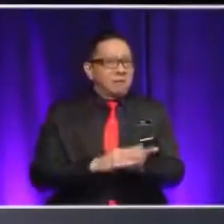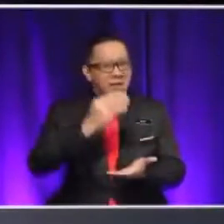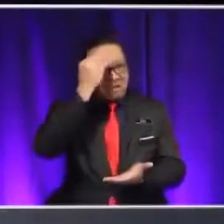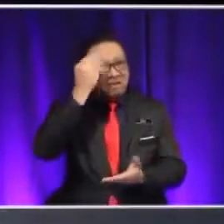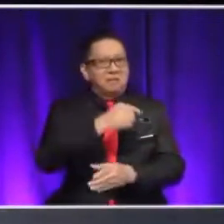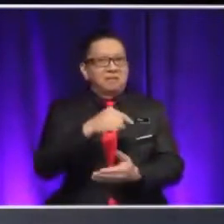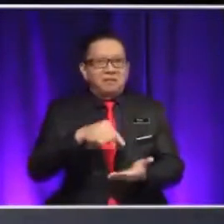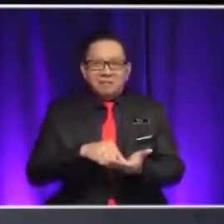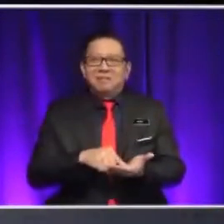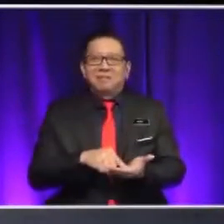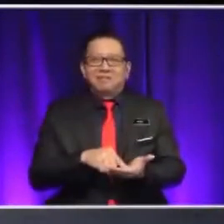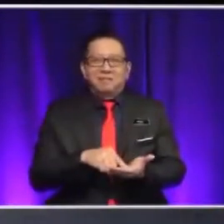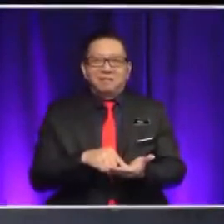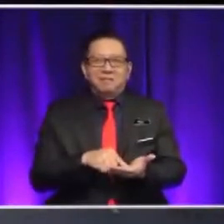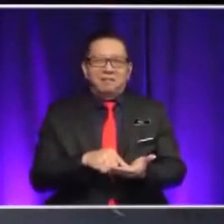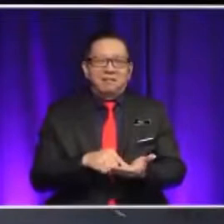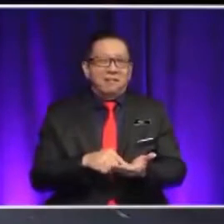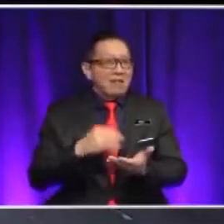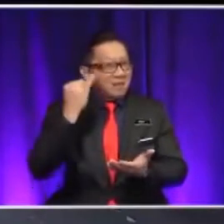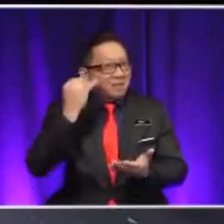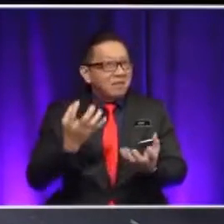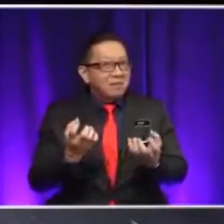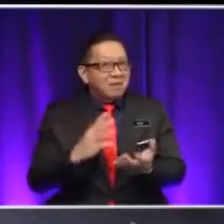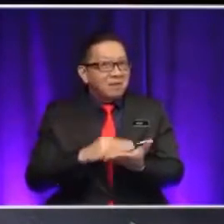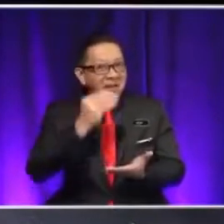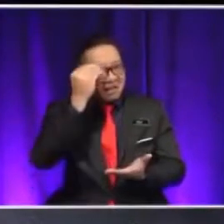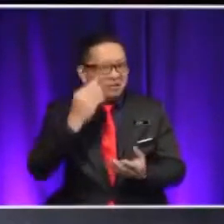kita pada hari ini Uh jadi Ajeng